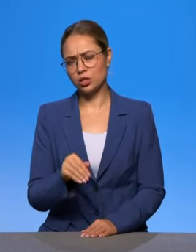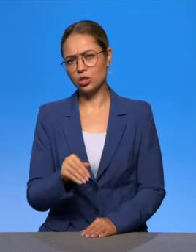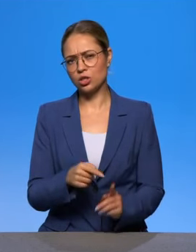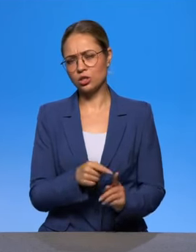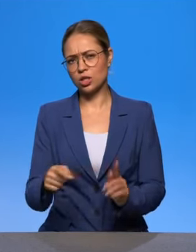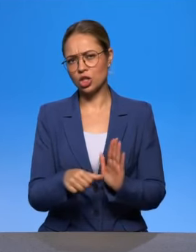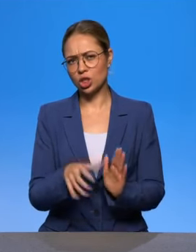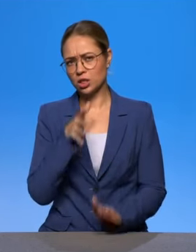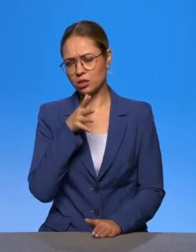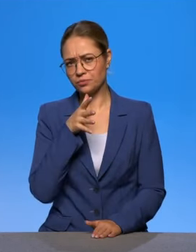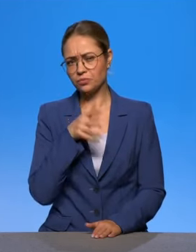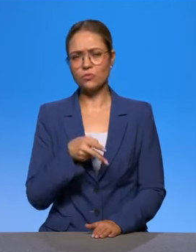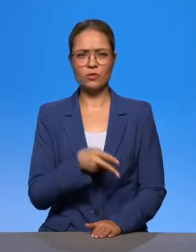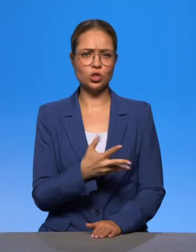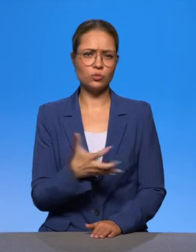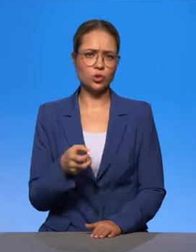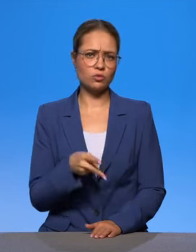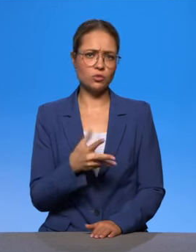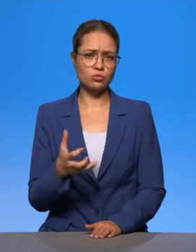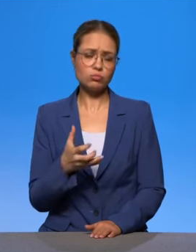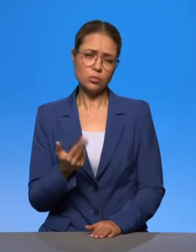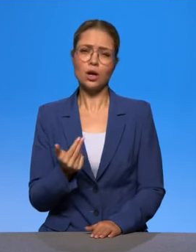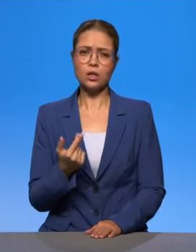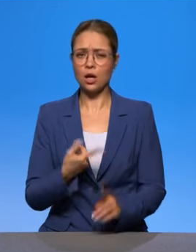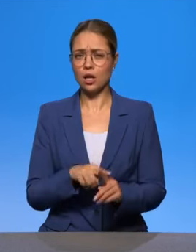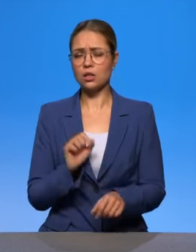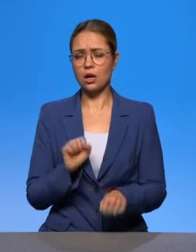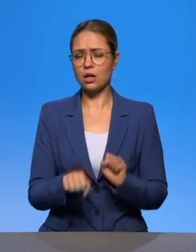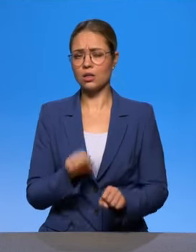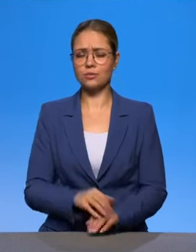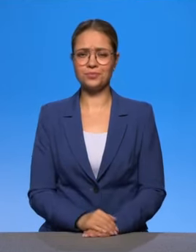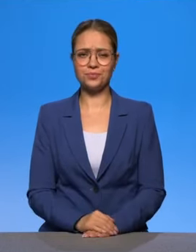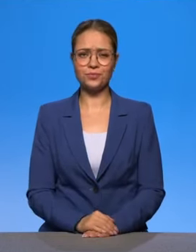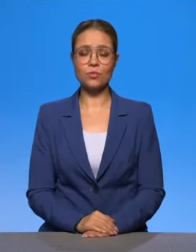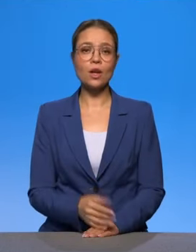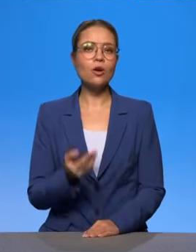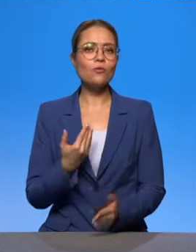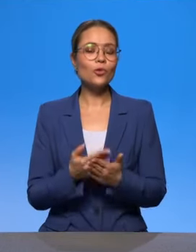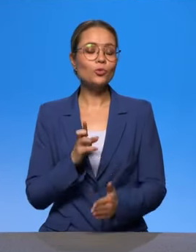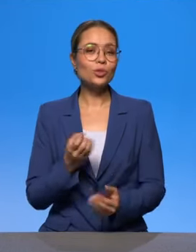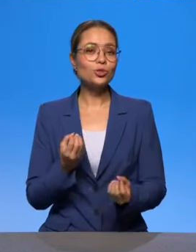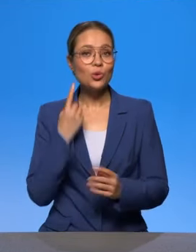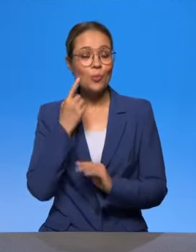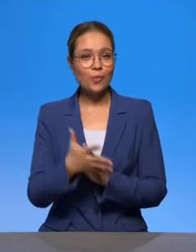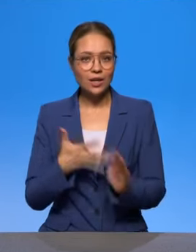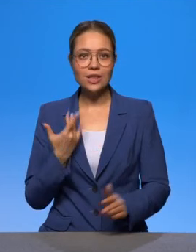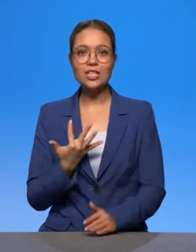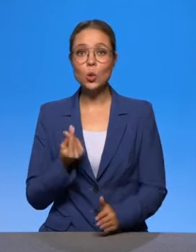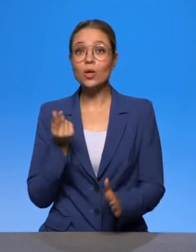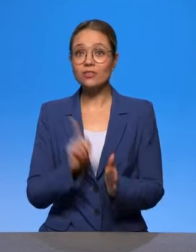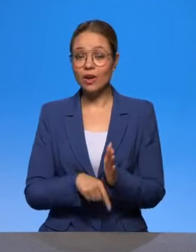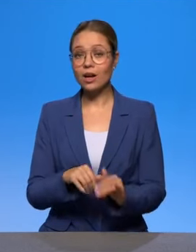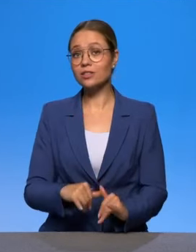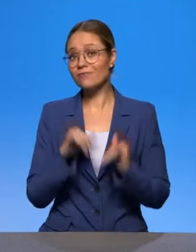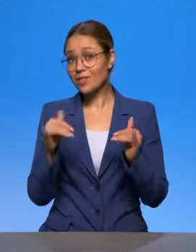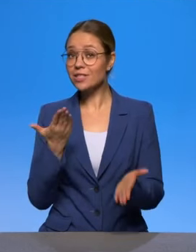по 2,5 тысячи. Абсолютно реальные. То есть тут... Вот бы еще прикинуть, насколько за это время вырастет инфляция или снизится. Как